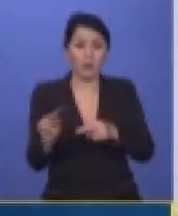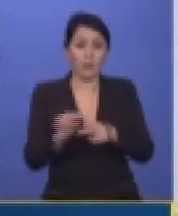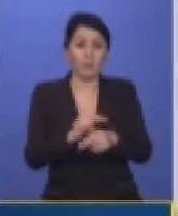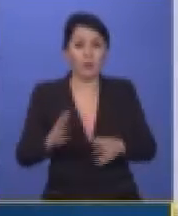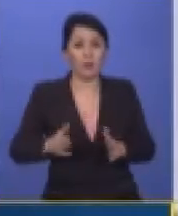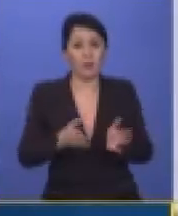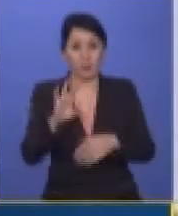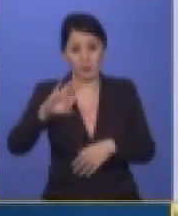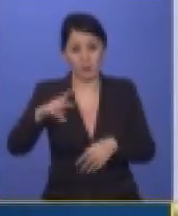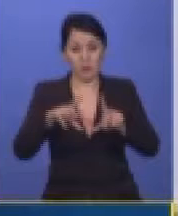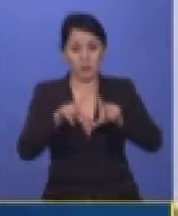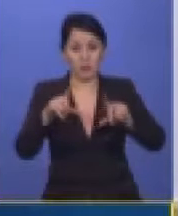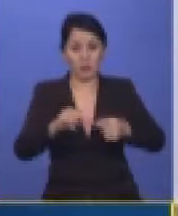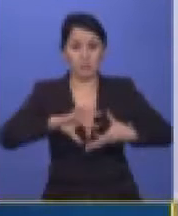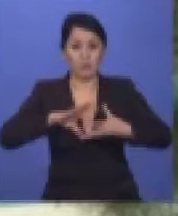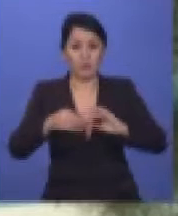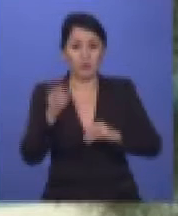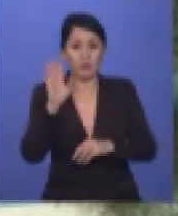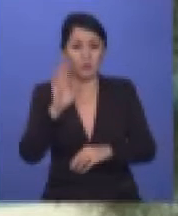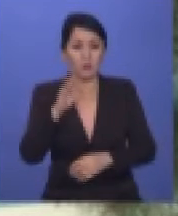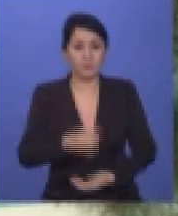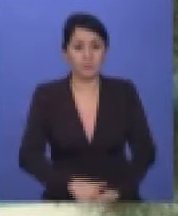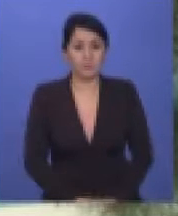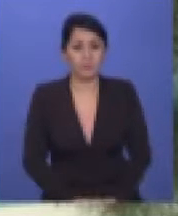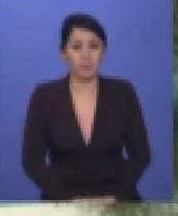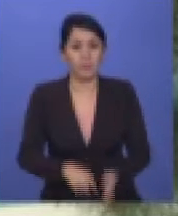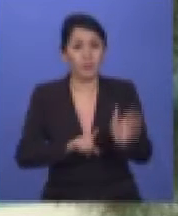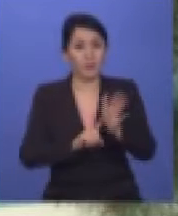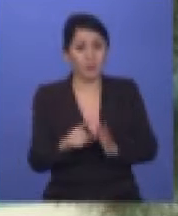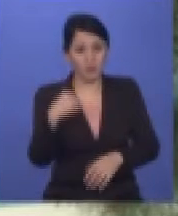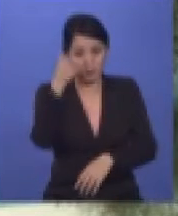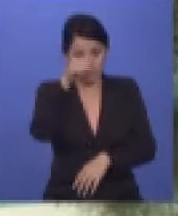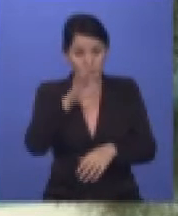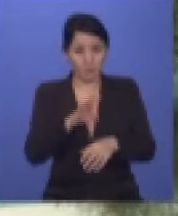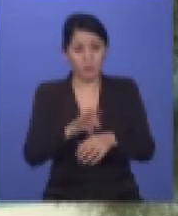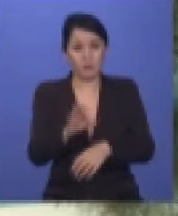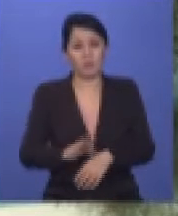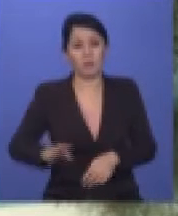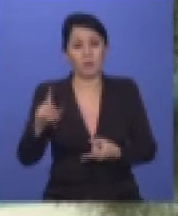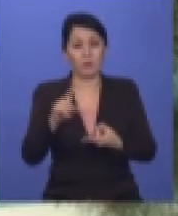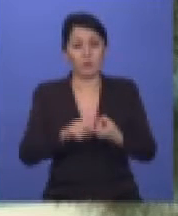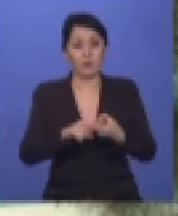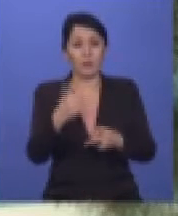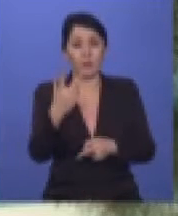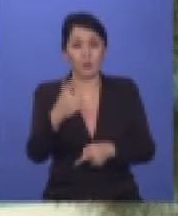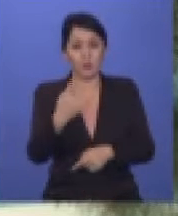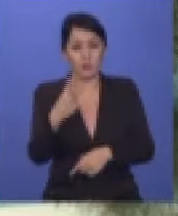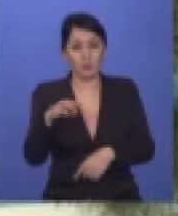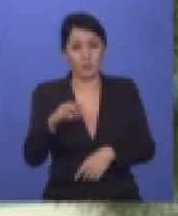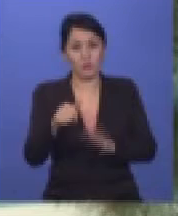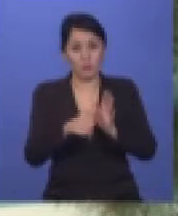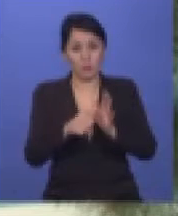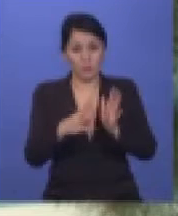и социальных объектов, подведению воды. С начала пандемии в области коронавирус выявлен у